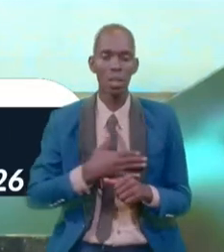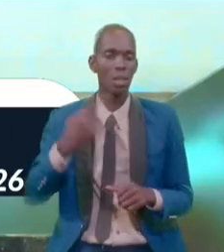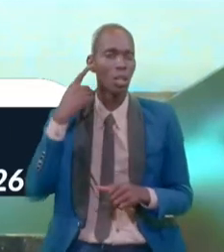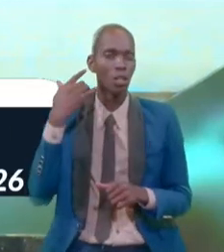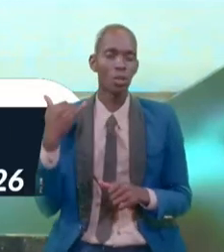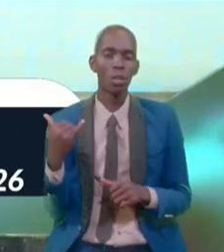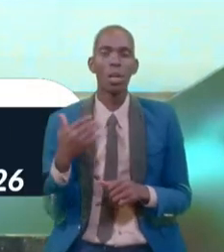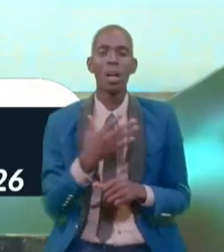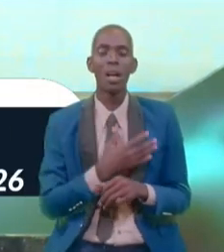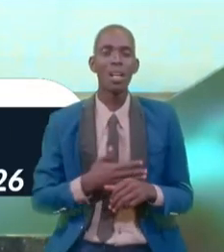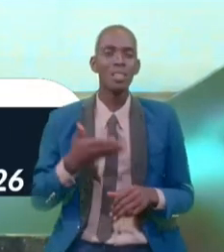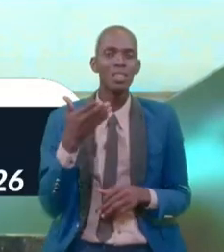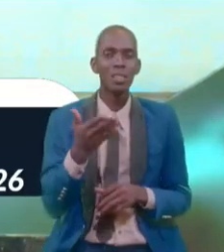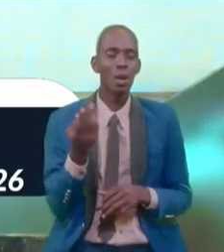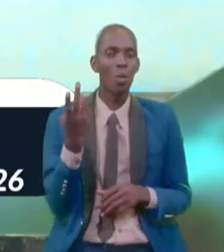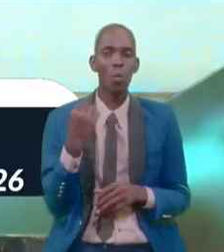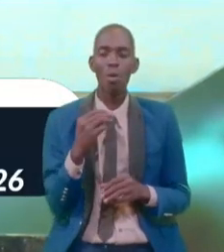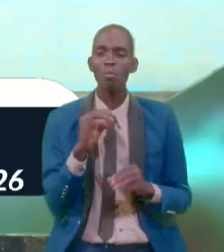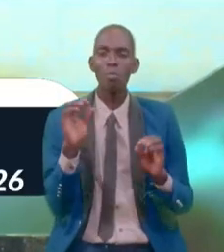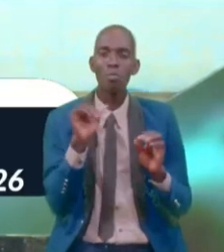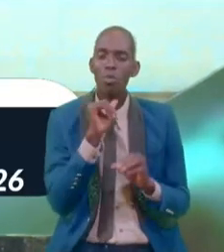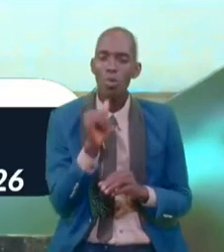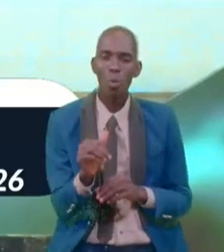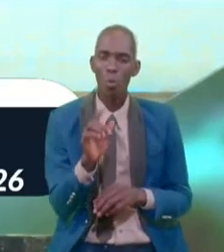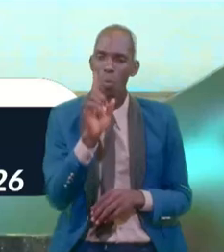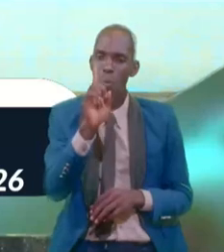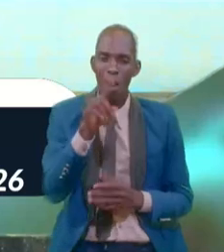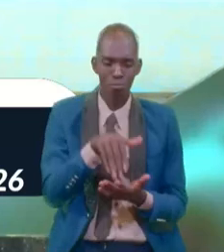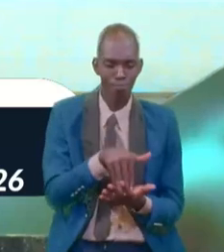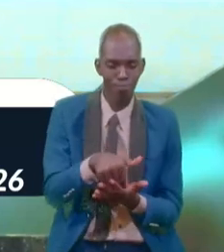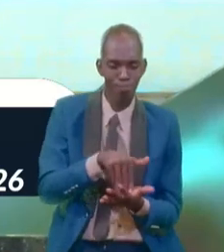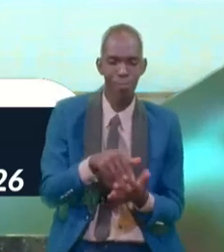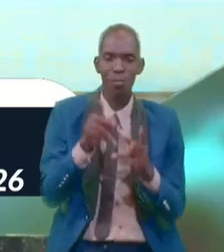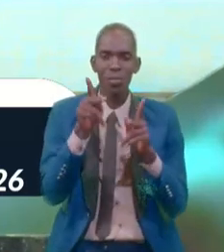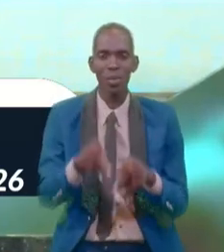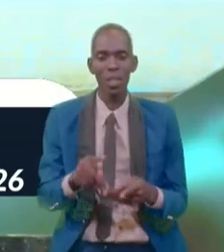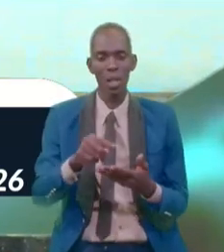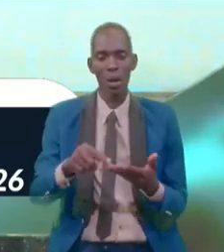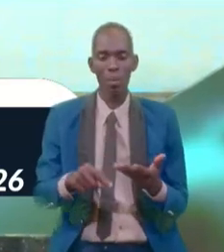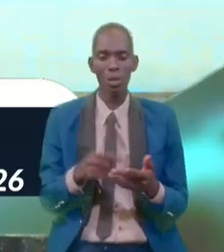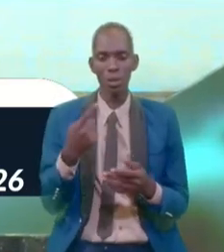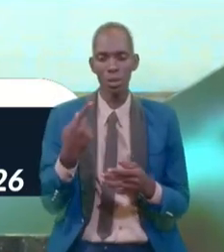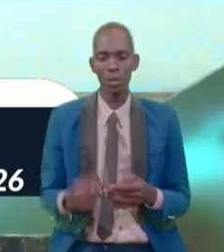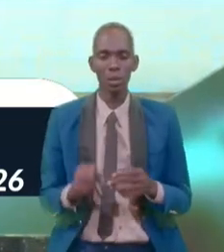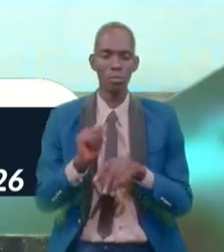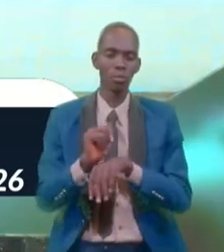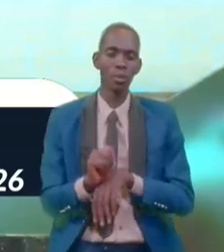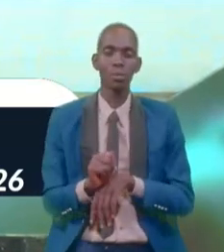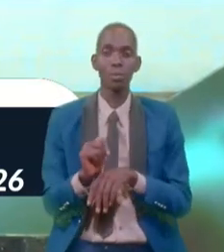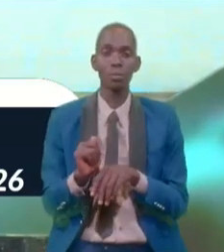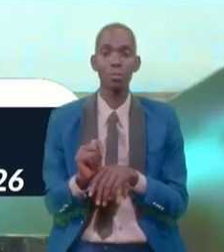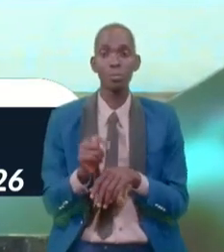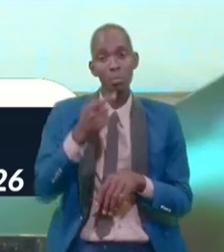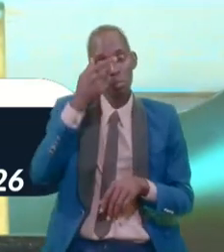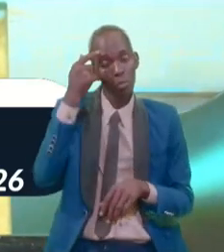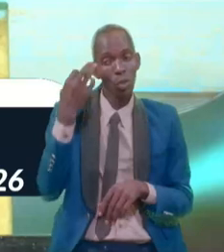de l'or, et nul ne chancela parmi ses tribus. Comment cela